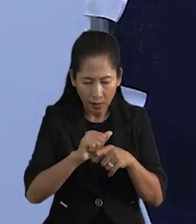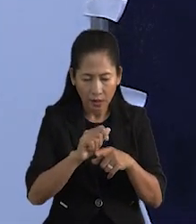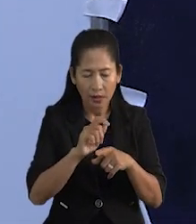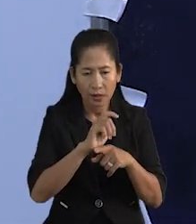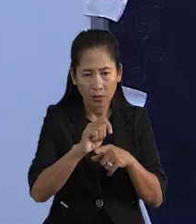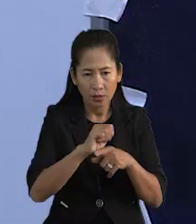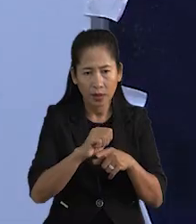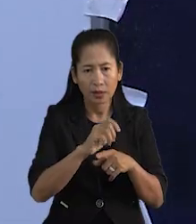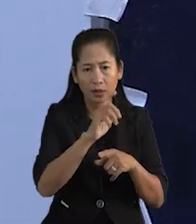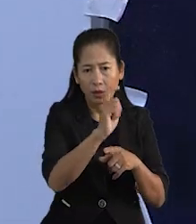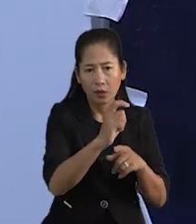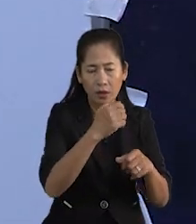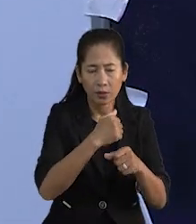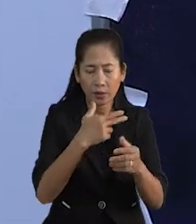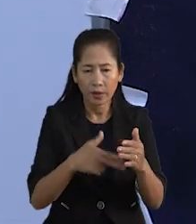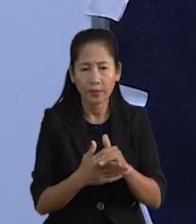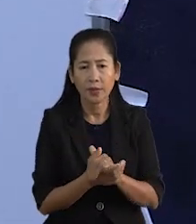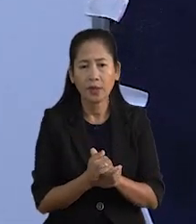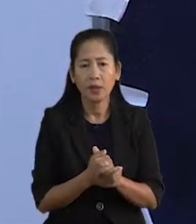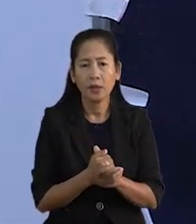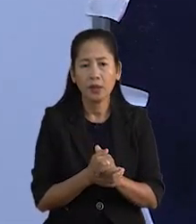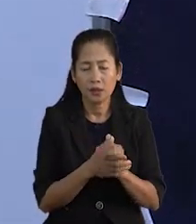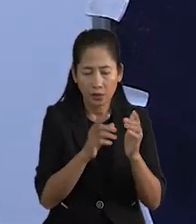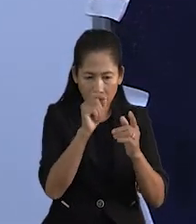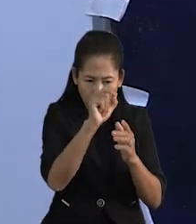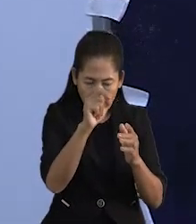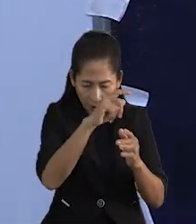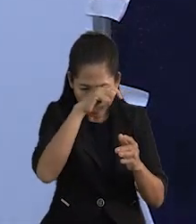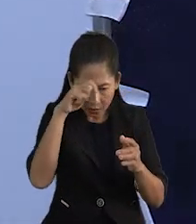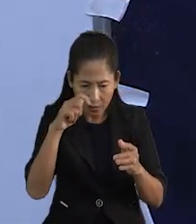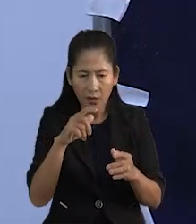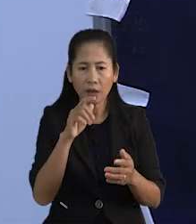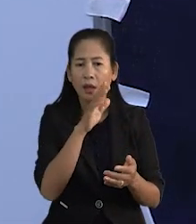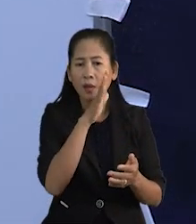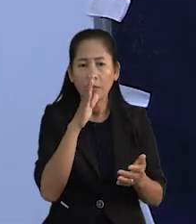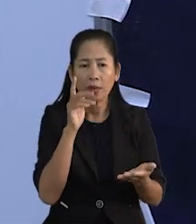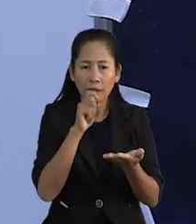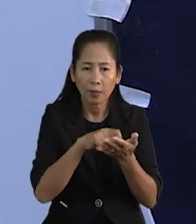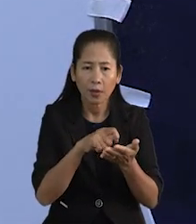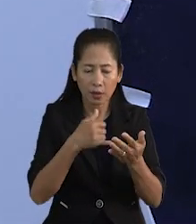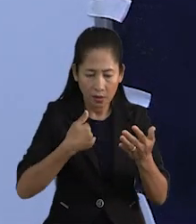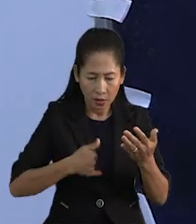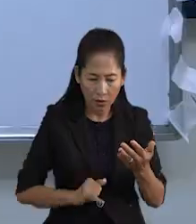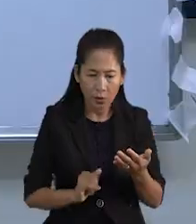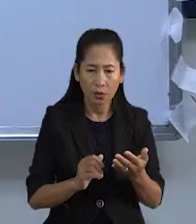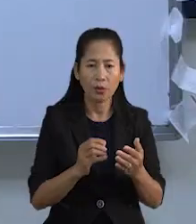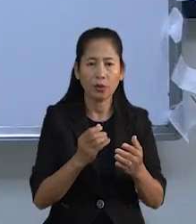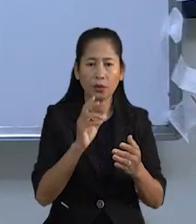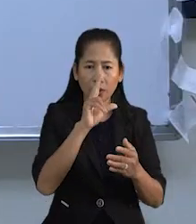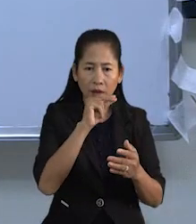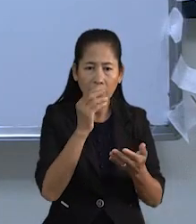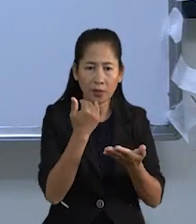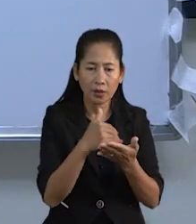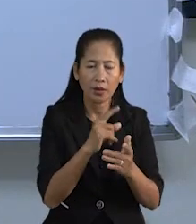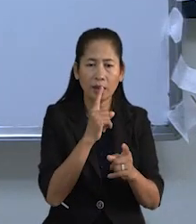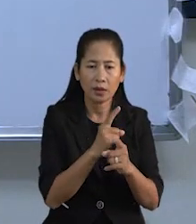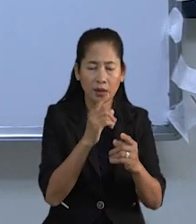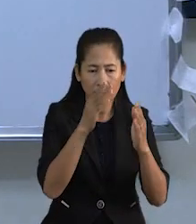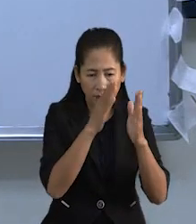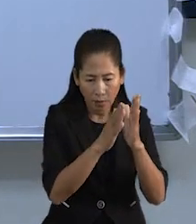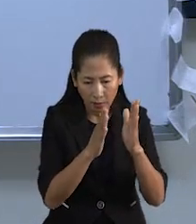ធ្វើអ្វីកូនបាទគឺយើងសរសេររឿងមេមន់និងកូនទានឹងឡើងវិញឲ្យត្រឹមត្រូវតា